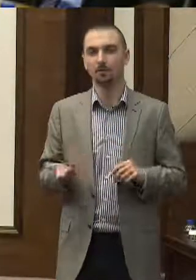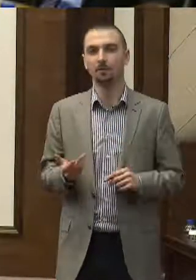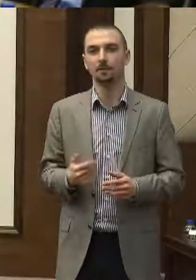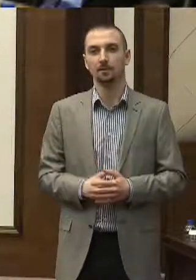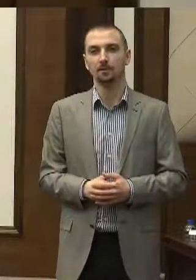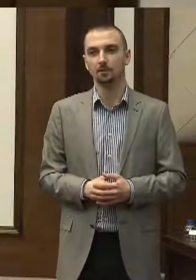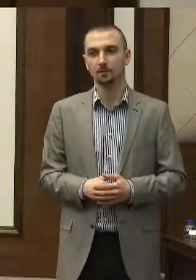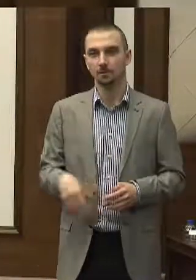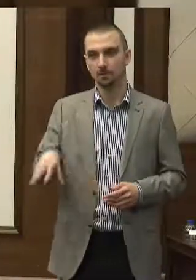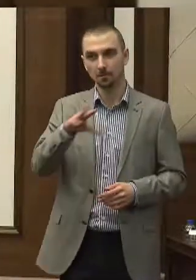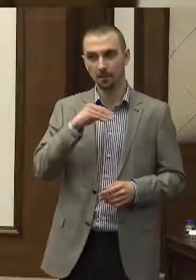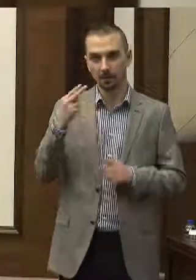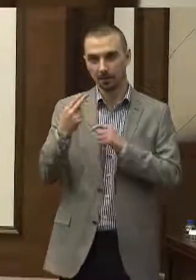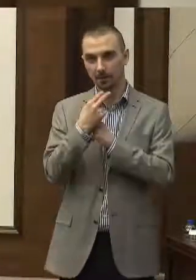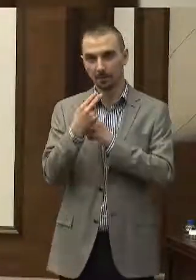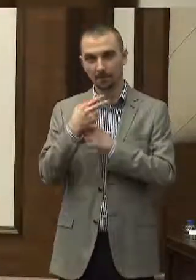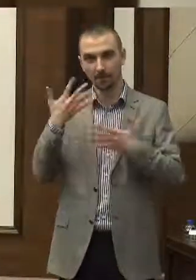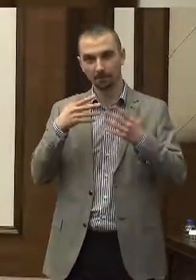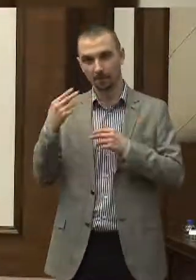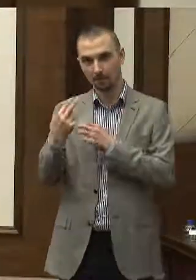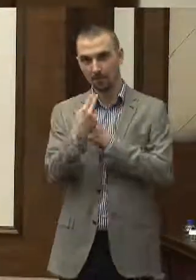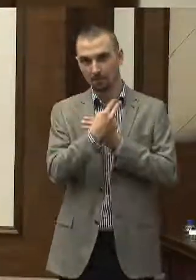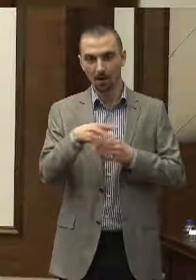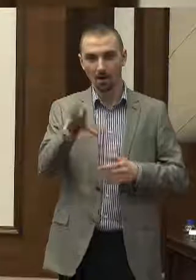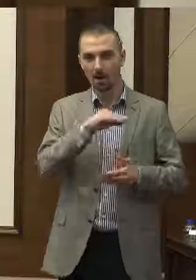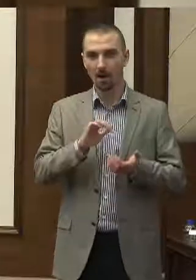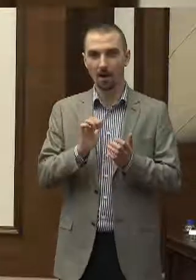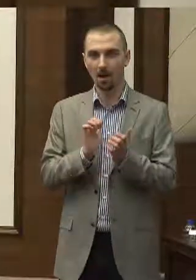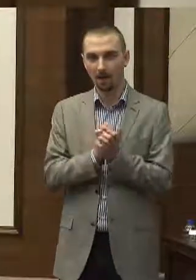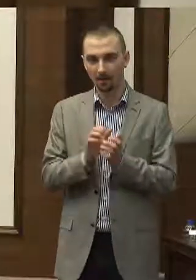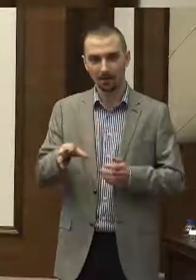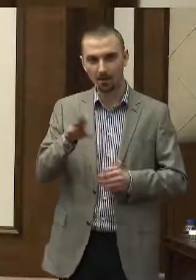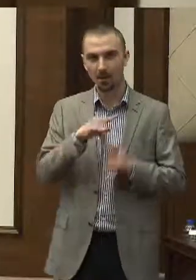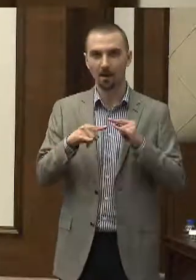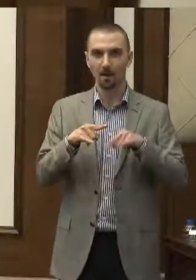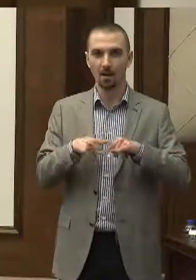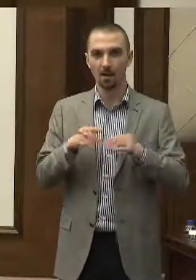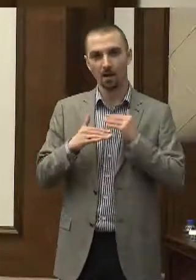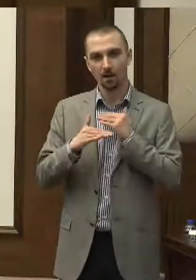temsilcileri, bizleri izleyen Büyükçekmece ailemiz, Büyükçekmece halkımız.